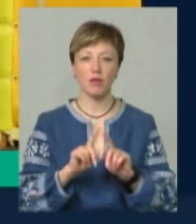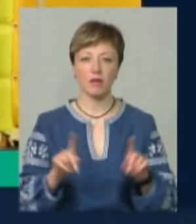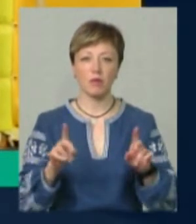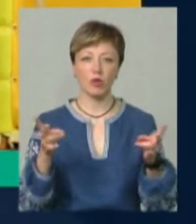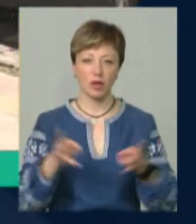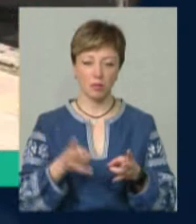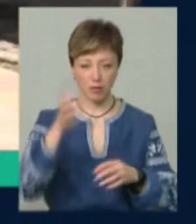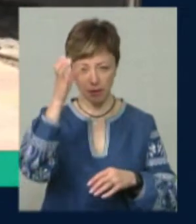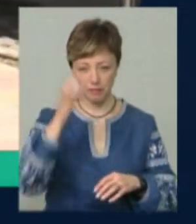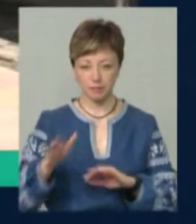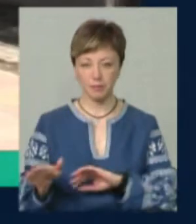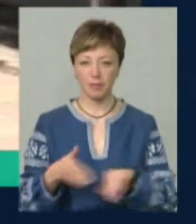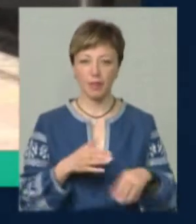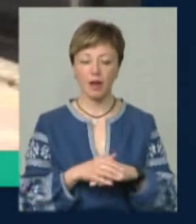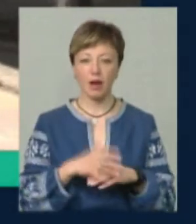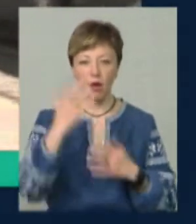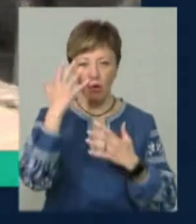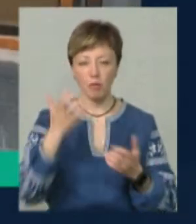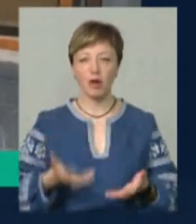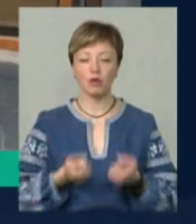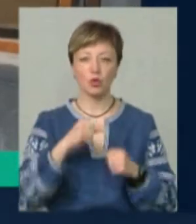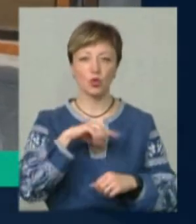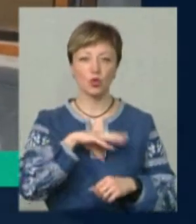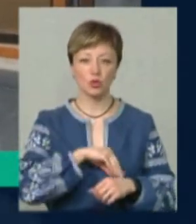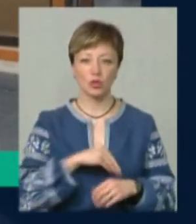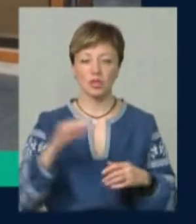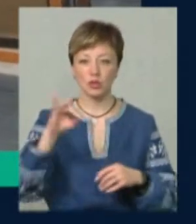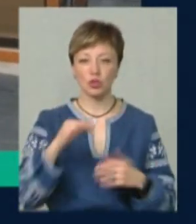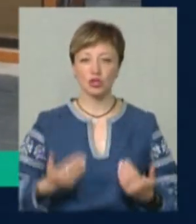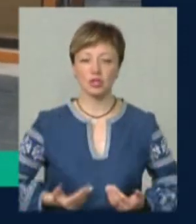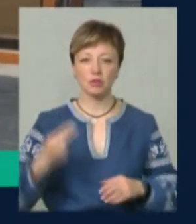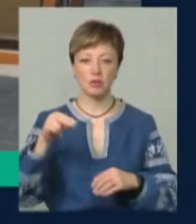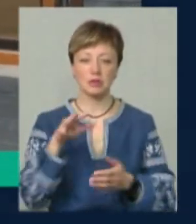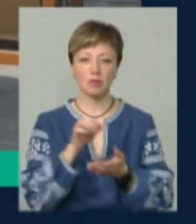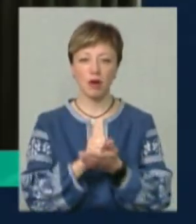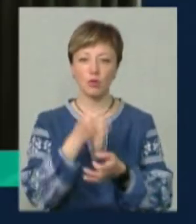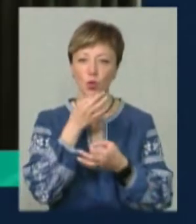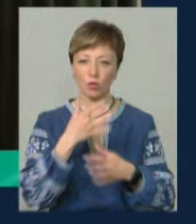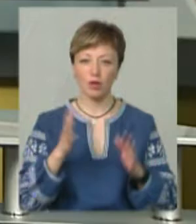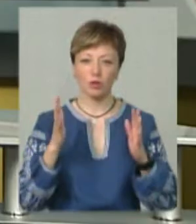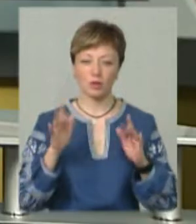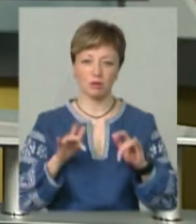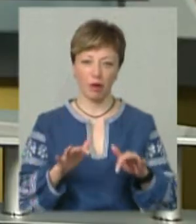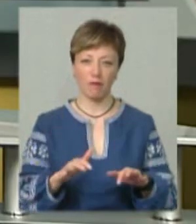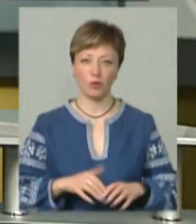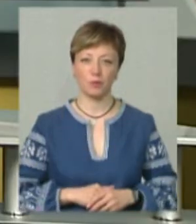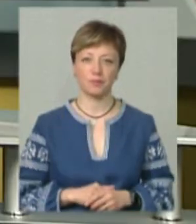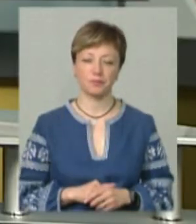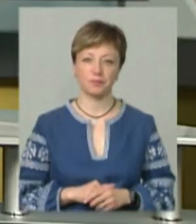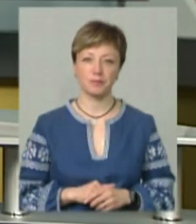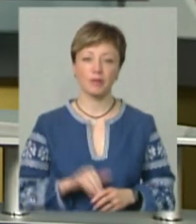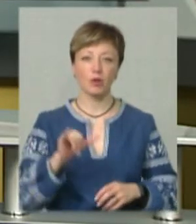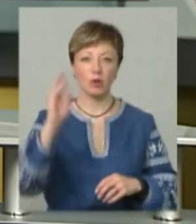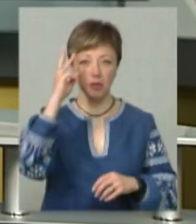освітніми потребами. Хобі рятує душу. Історія жительки Запоріжжя, яка займається улюбленою справою.